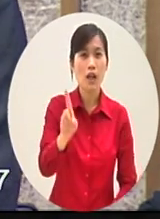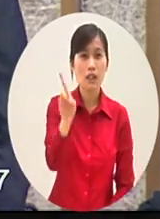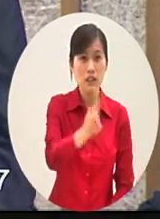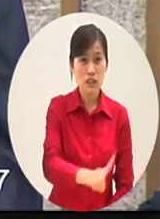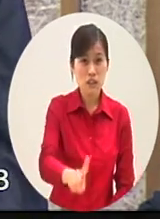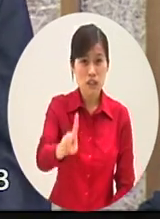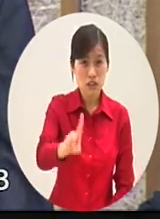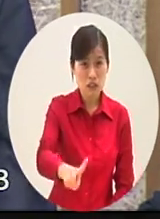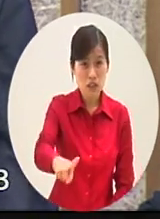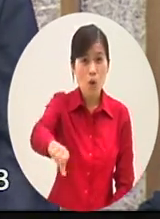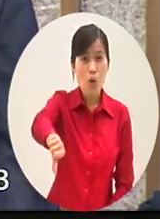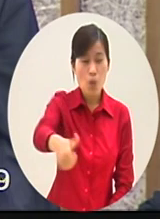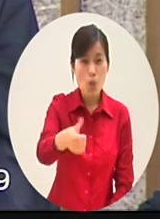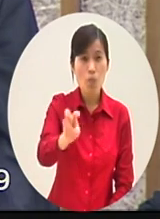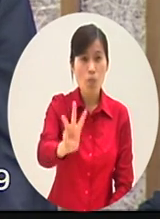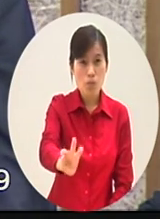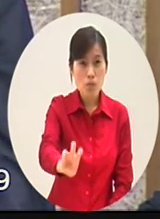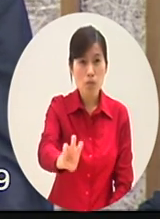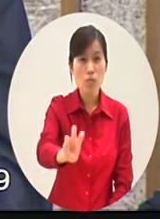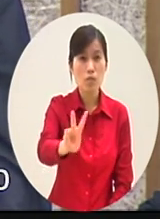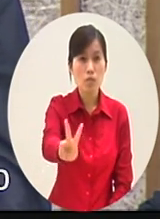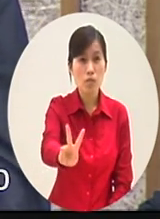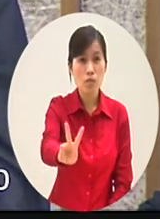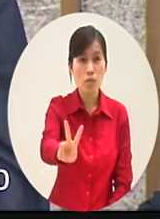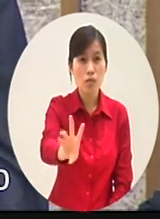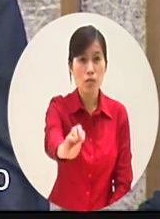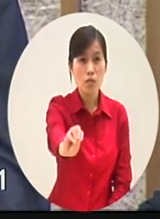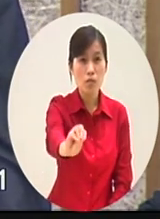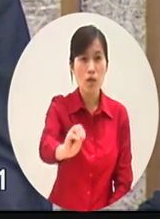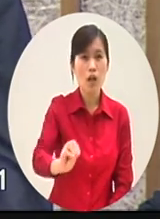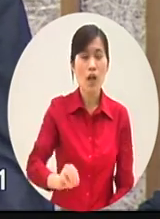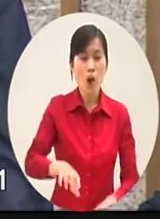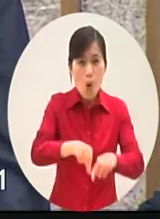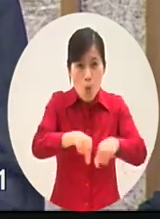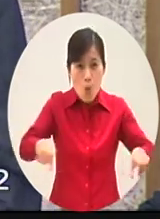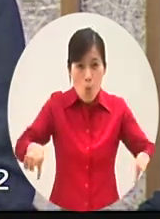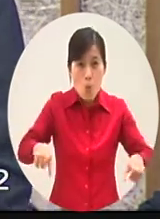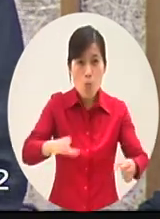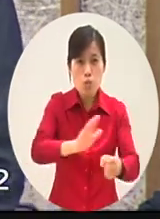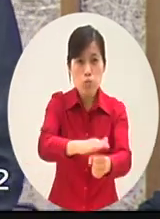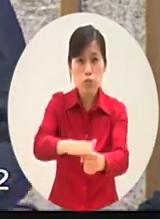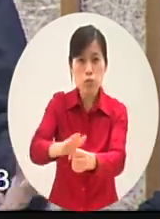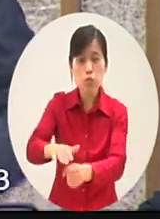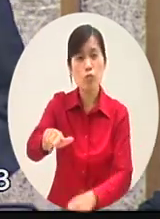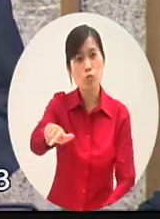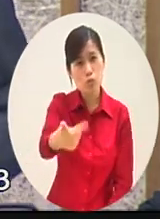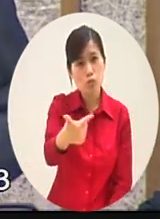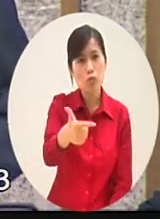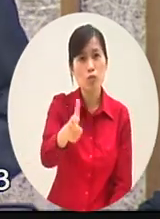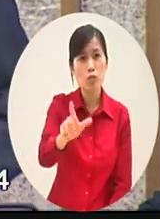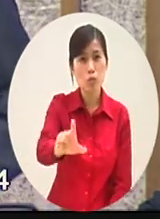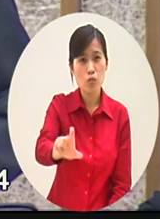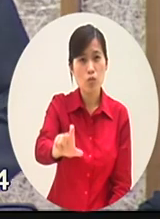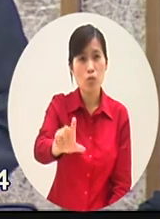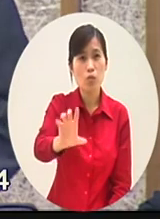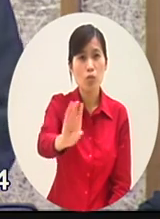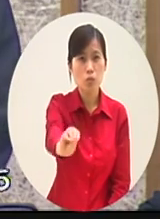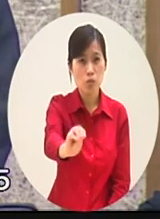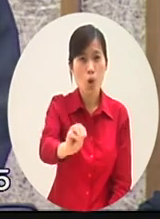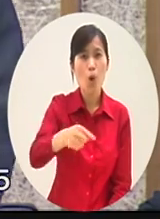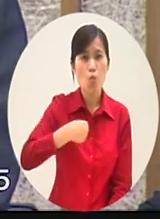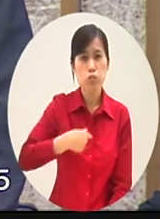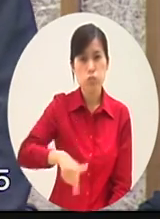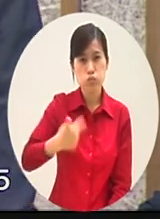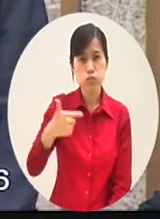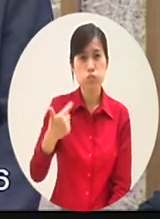1532万。 对， 那在管线单位，管线单位的刨铺大概是660万。啊，就讲做不会，我们会尽力来赶快来改善。 可